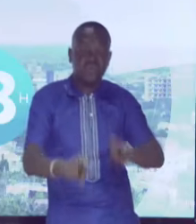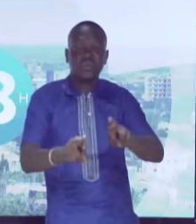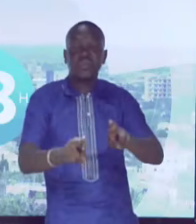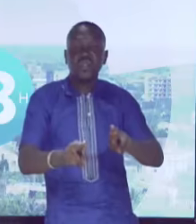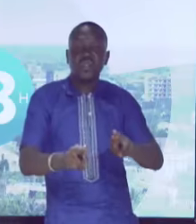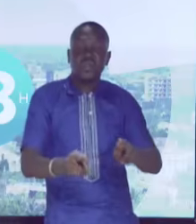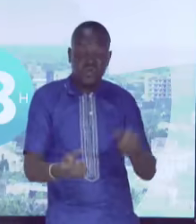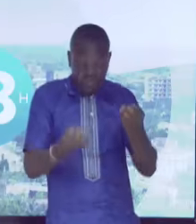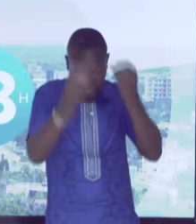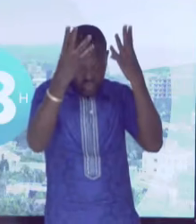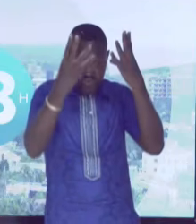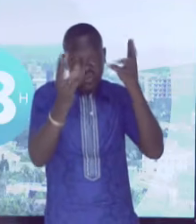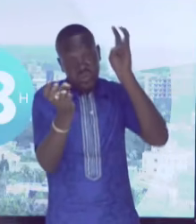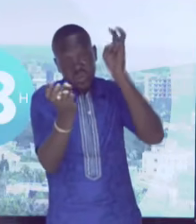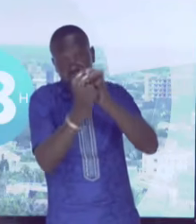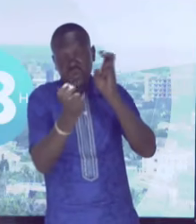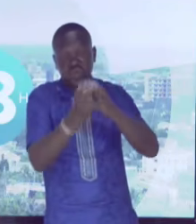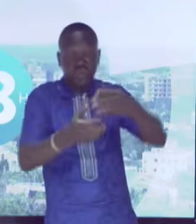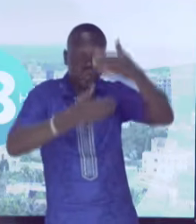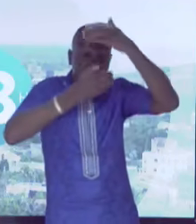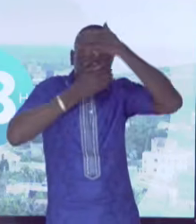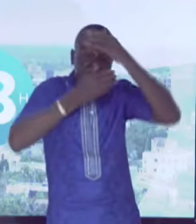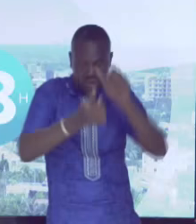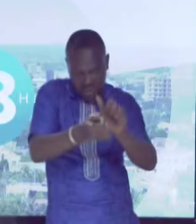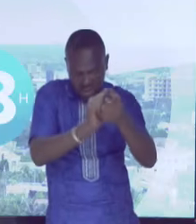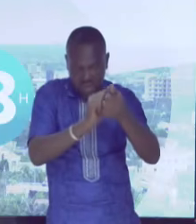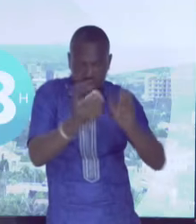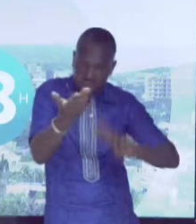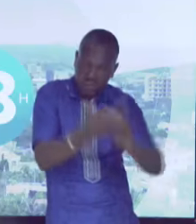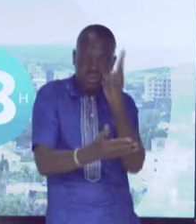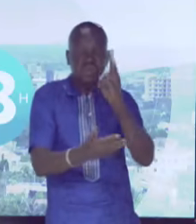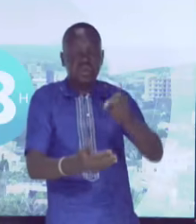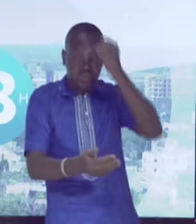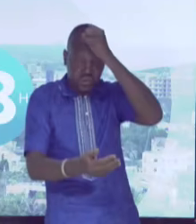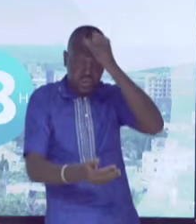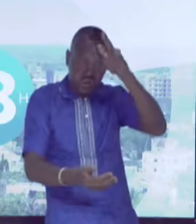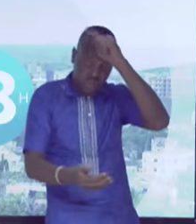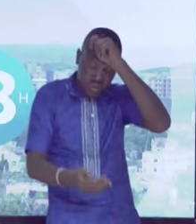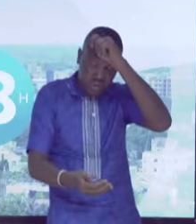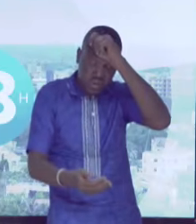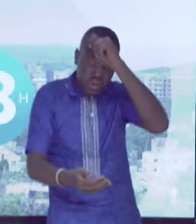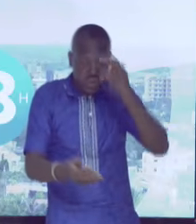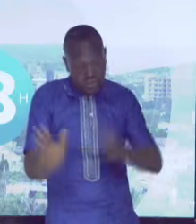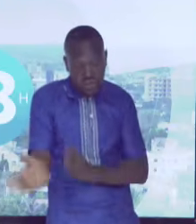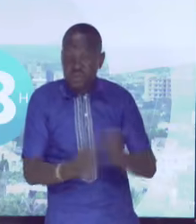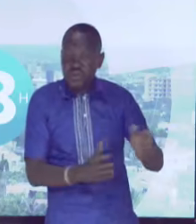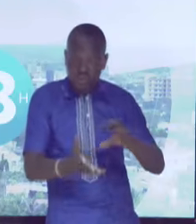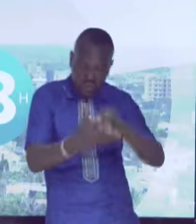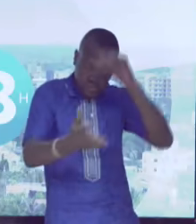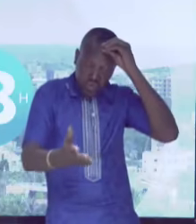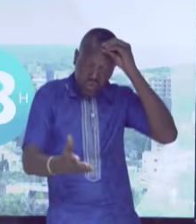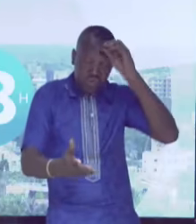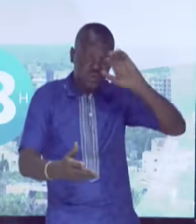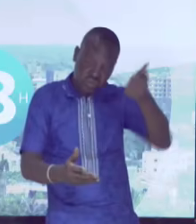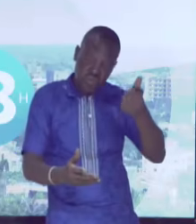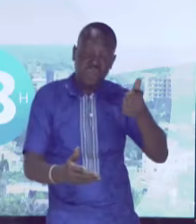plusieurs reprises par les terroristes, et les voies d'accès à l'université Thomas Sankara seront réhabilitées. Une dizaine d'études est en cours pour le